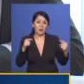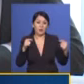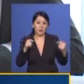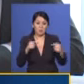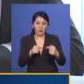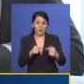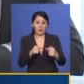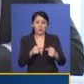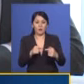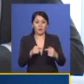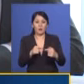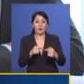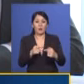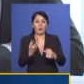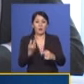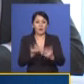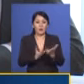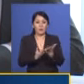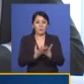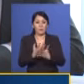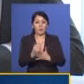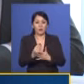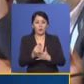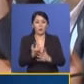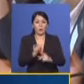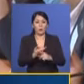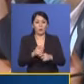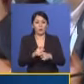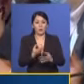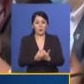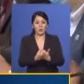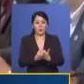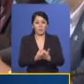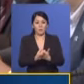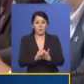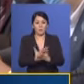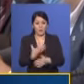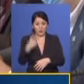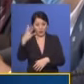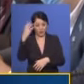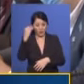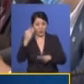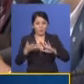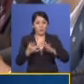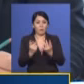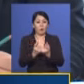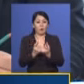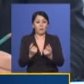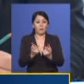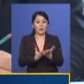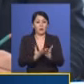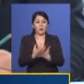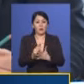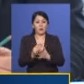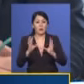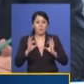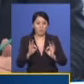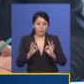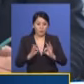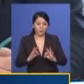табылды. Павел Афанасьев қолма-қол төлемнің бағасы тың қымбат деп отыр. Халық қалаулысының пікірінше электронды билетке көшпес бұрын прокуратура